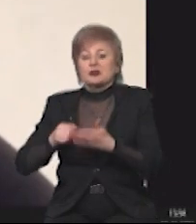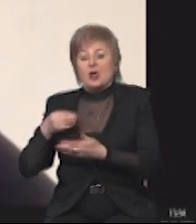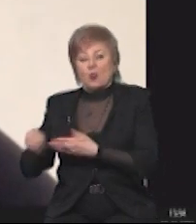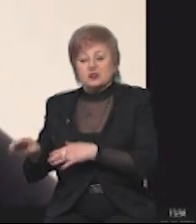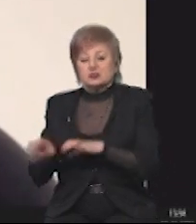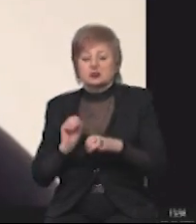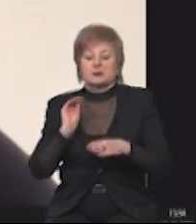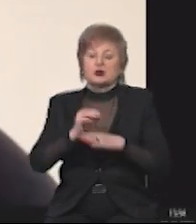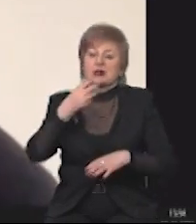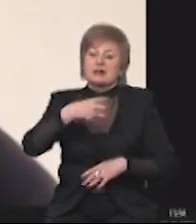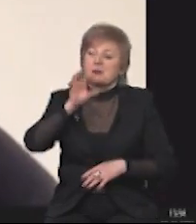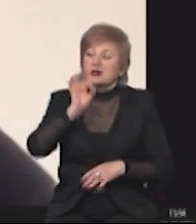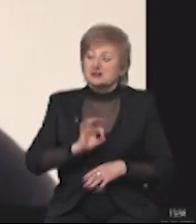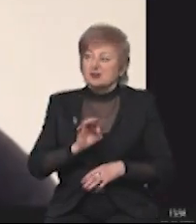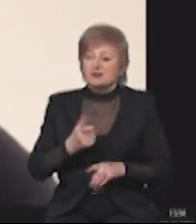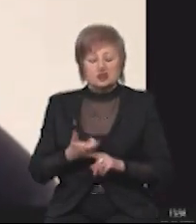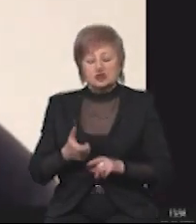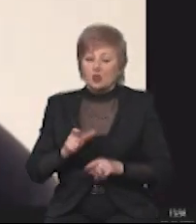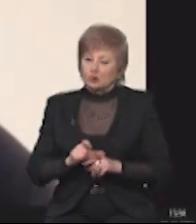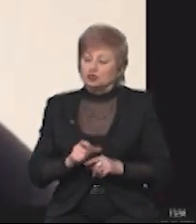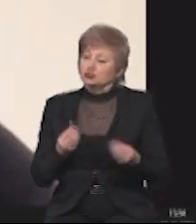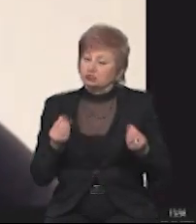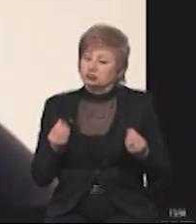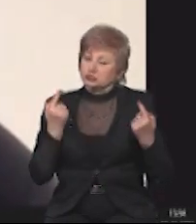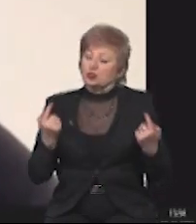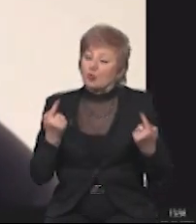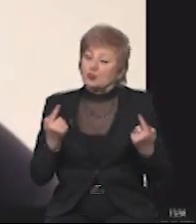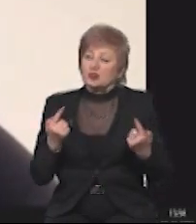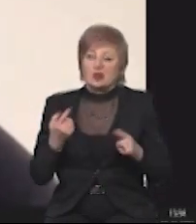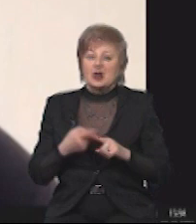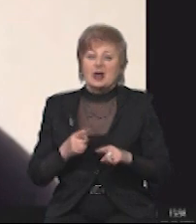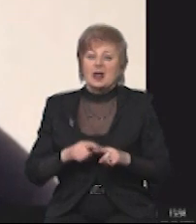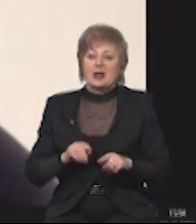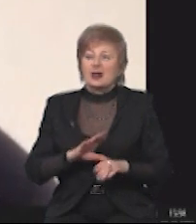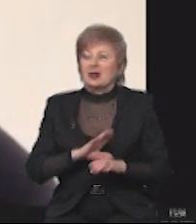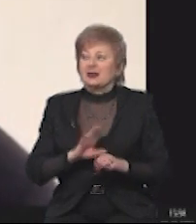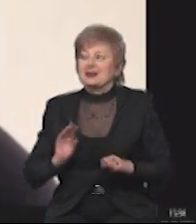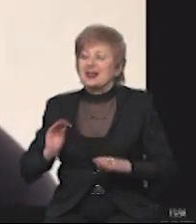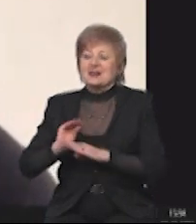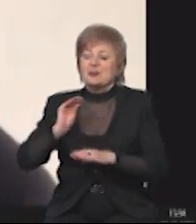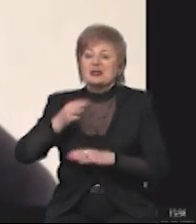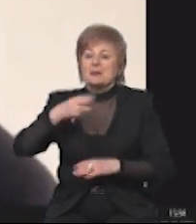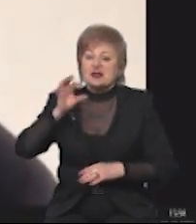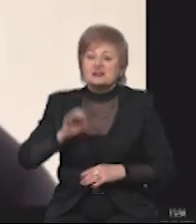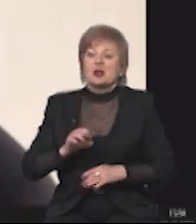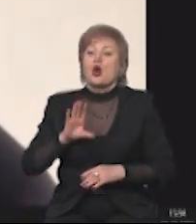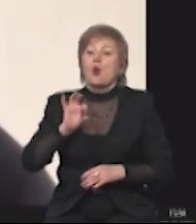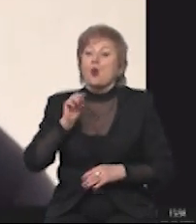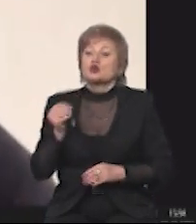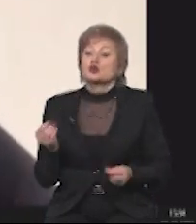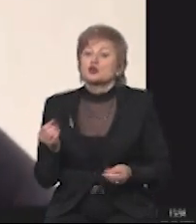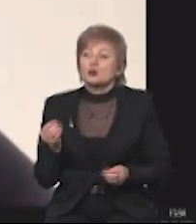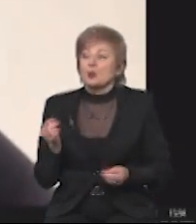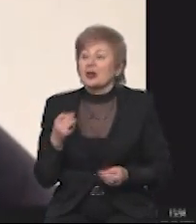Это на самом деле очень огромная сумма. Это не от наценки 30%, а от той суммы, которую